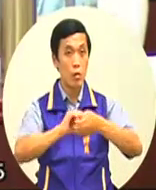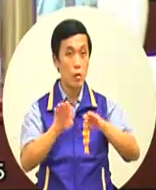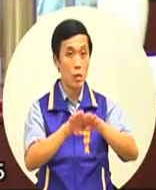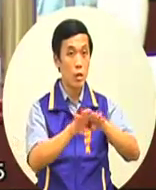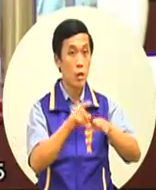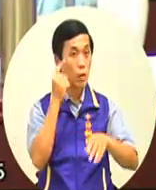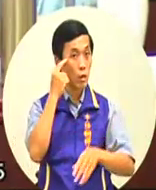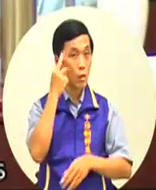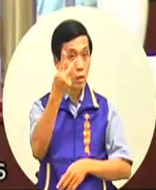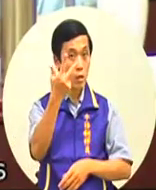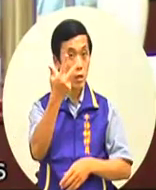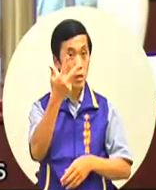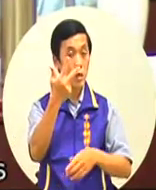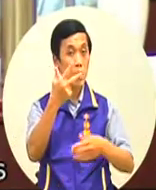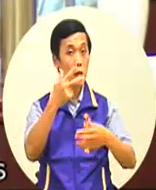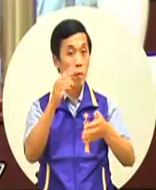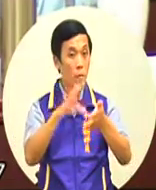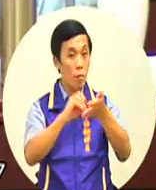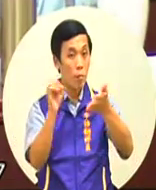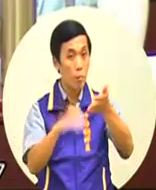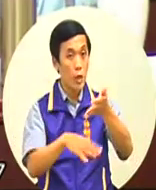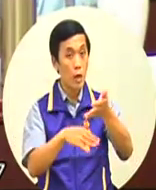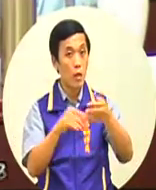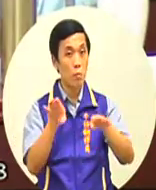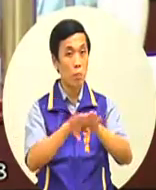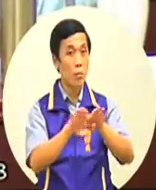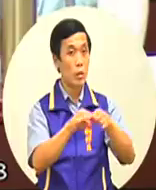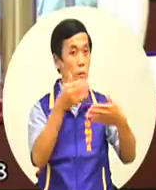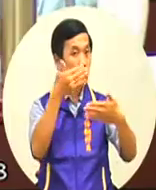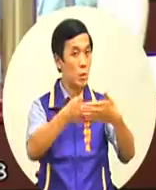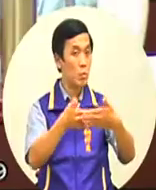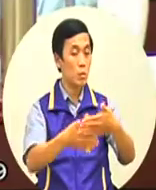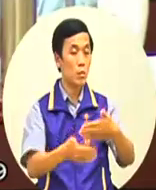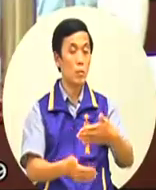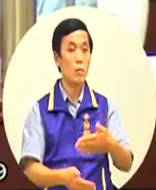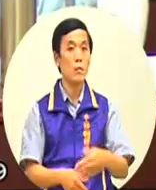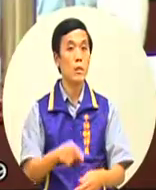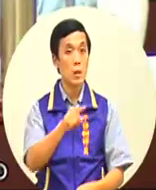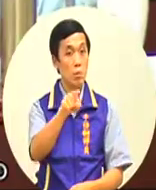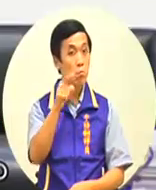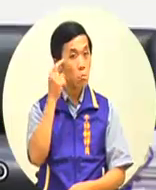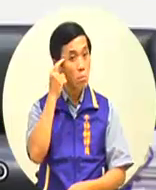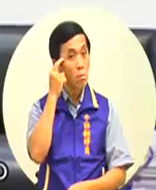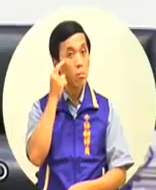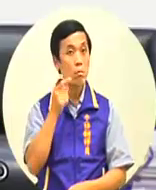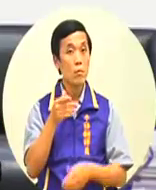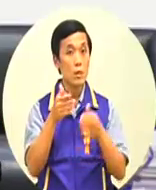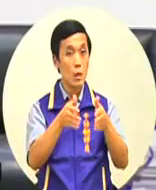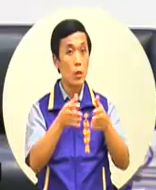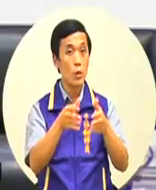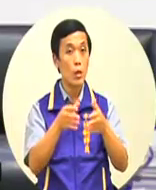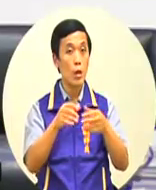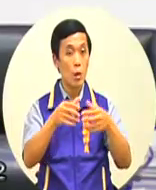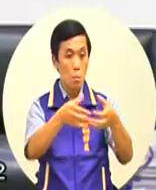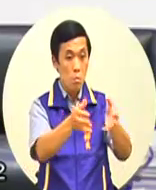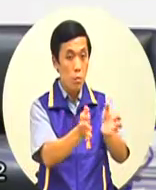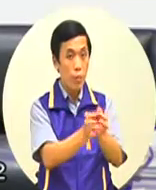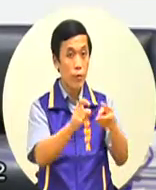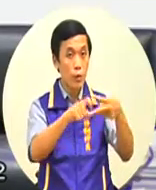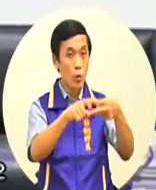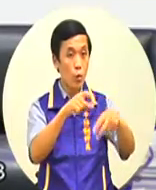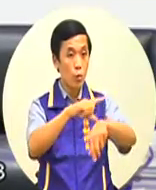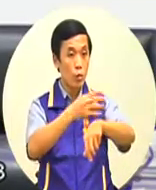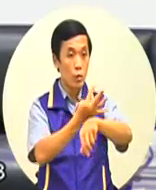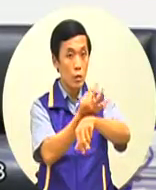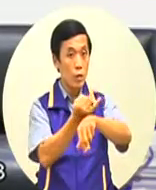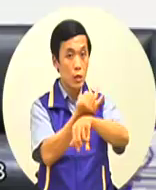掉之后，国定假日减少了。 所以你认为对部分 工时的劳工是比